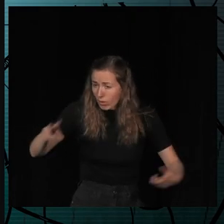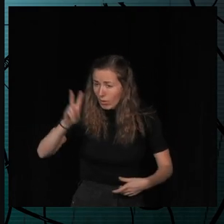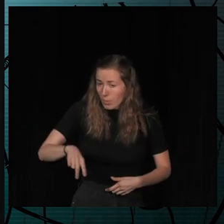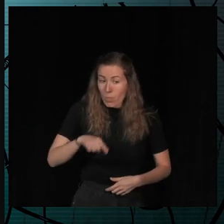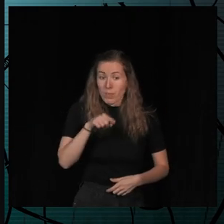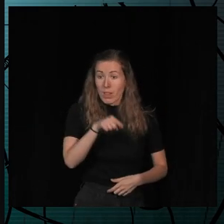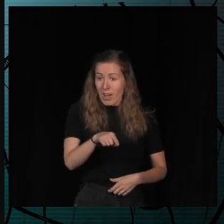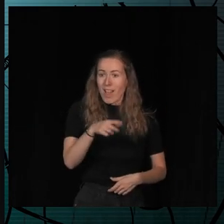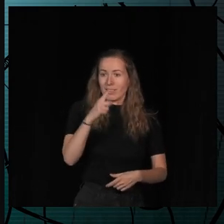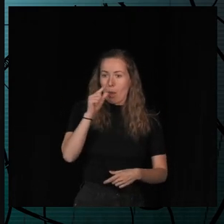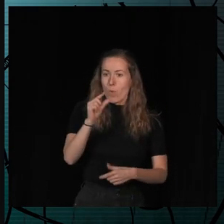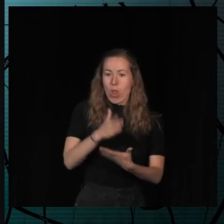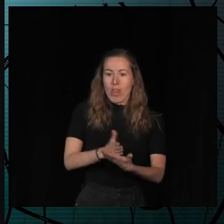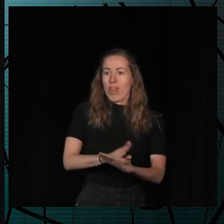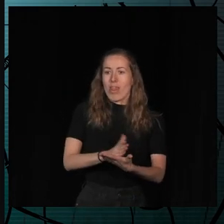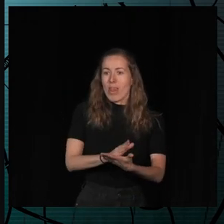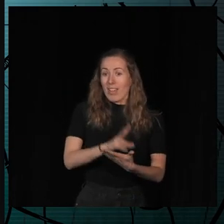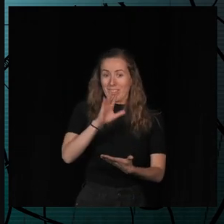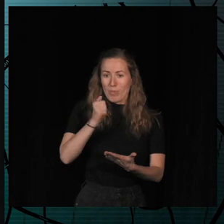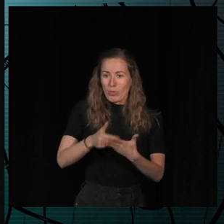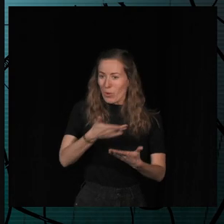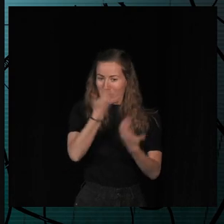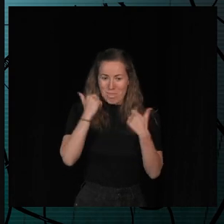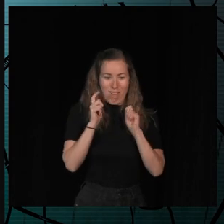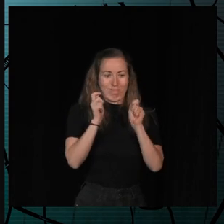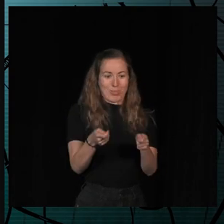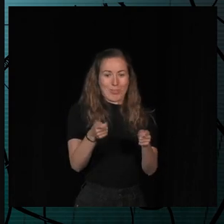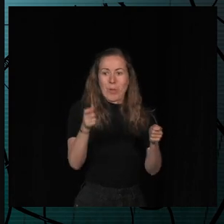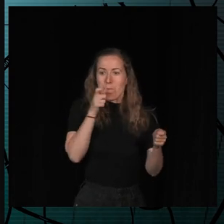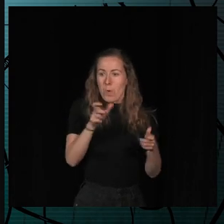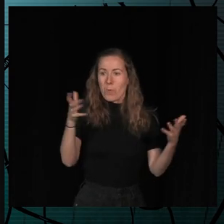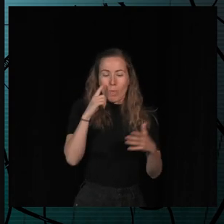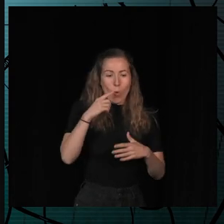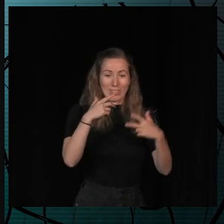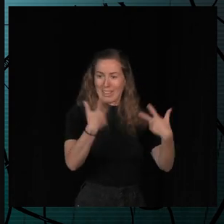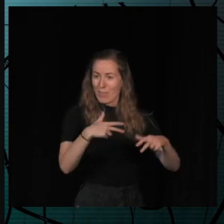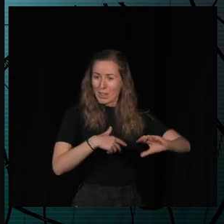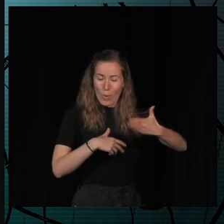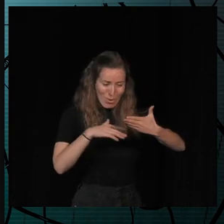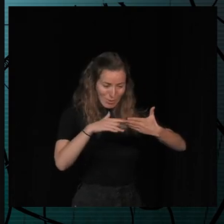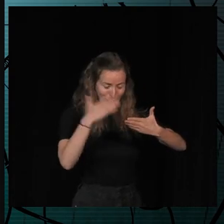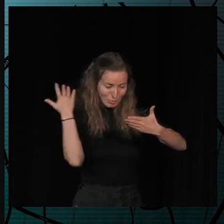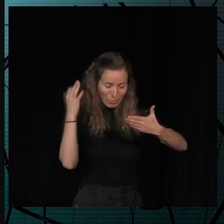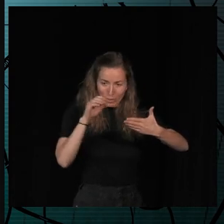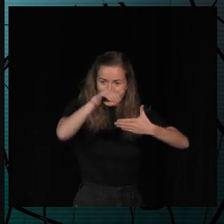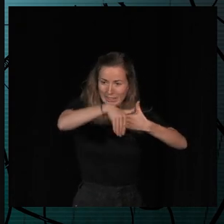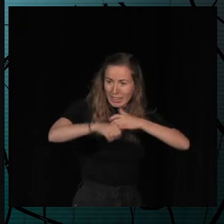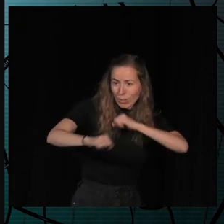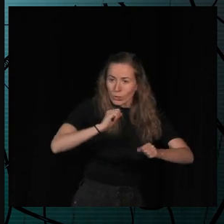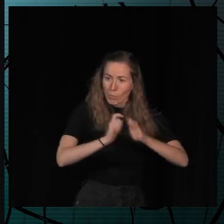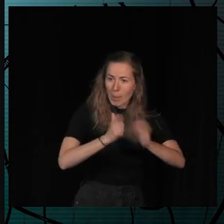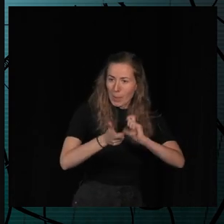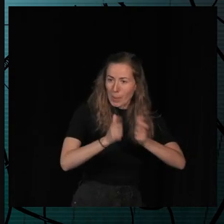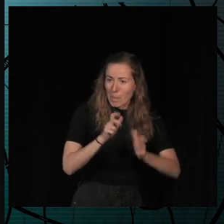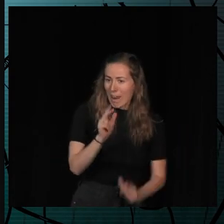une pratique intermédiaire qui devient bâtard et on sait pas trop quoi en faire nous c'est-à-dire que c'est à la fois de la vidéo mais aussi de l'action l'interaction